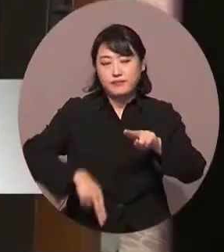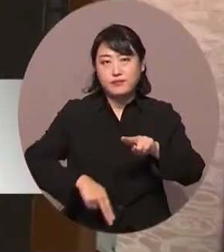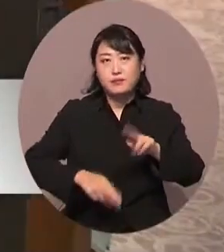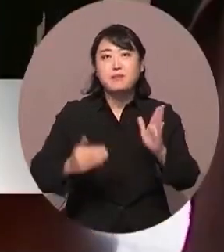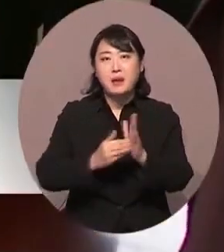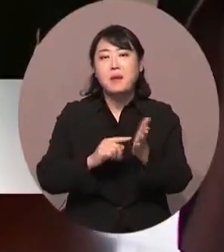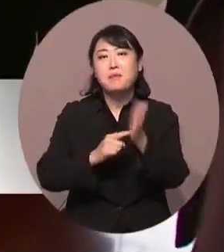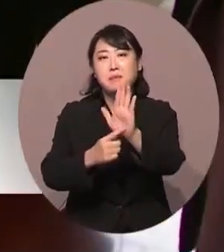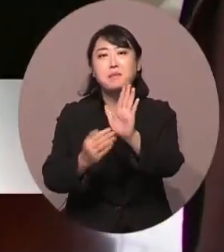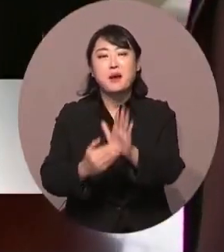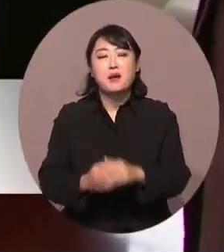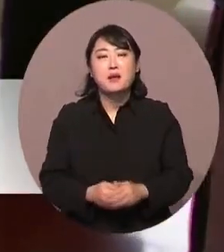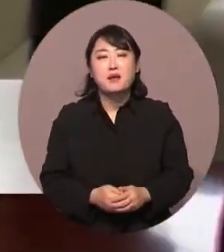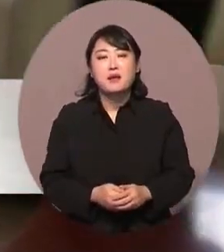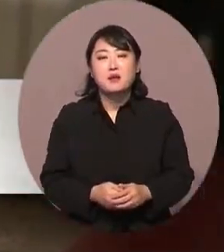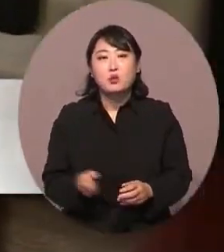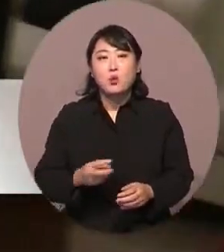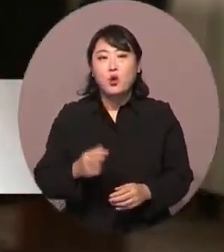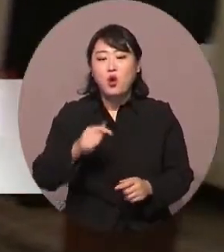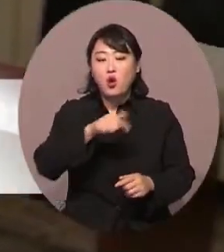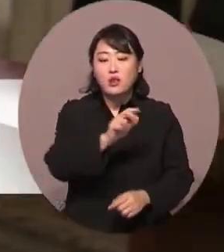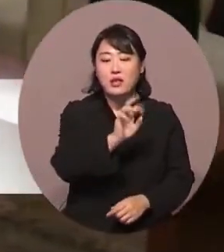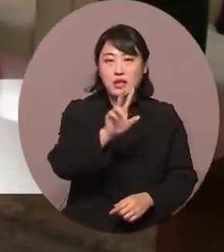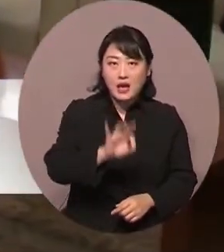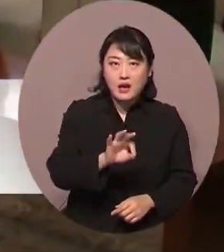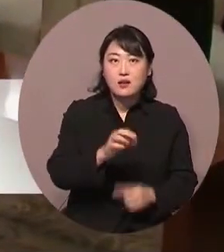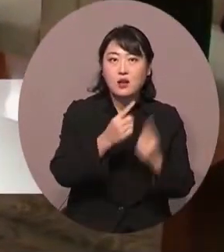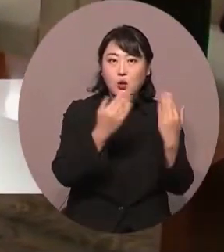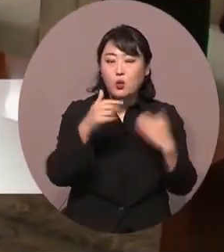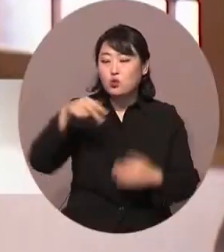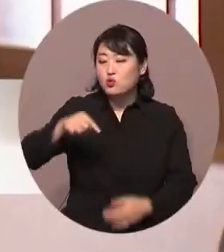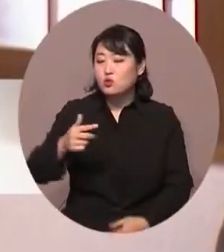밝혔고 건양대병원 교수 비대위와